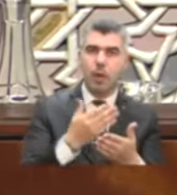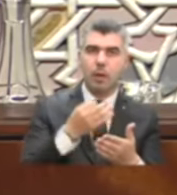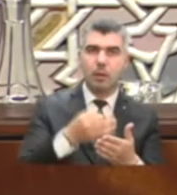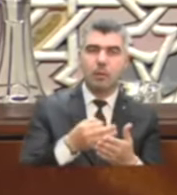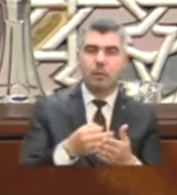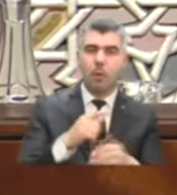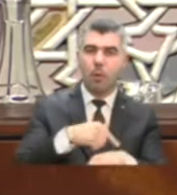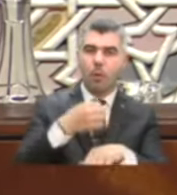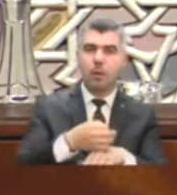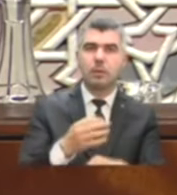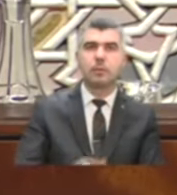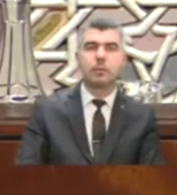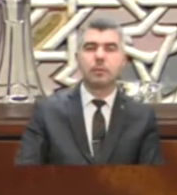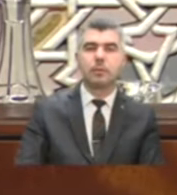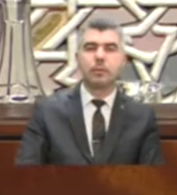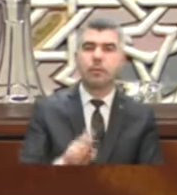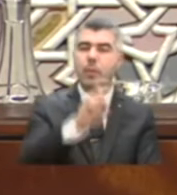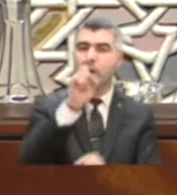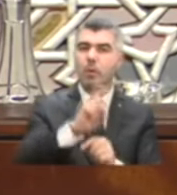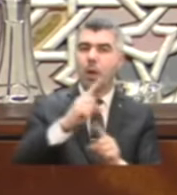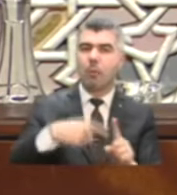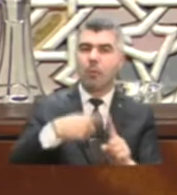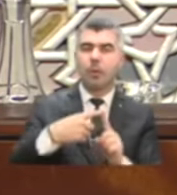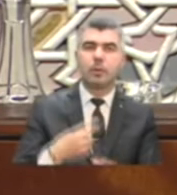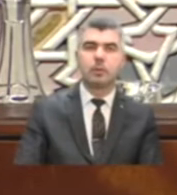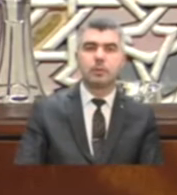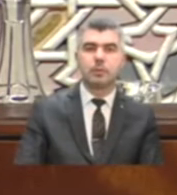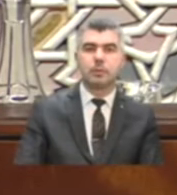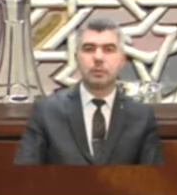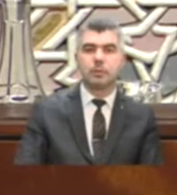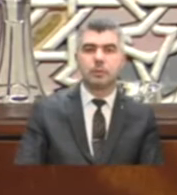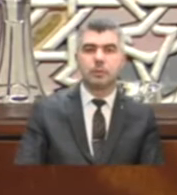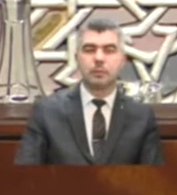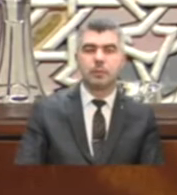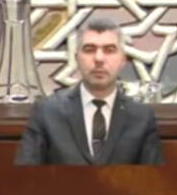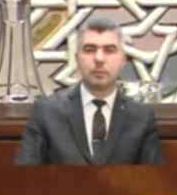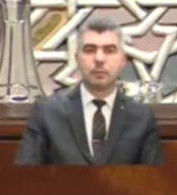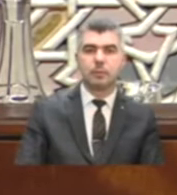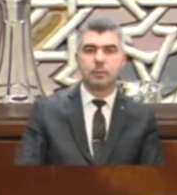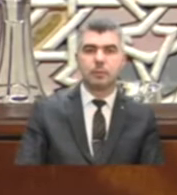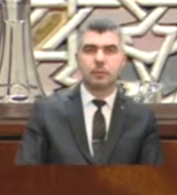نائب. هل هناك تعقيبات إضافية؟